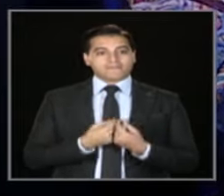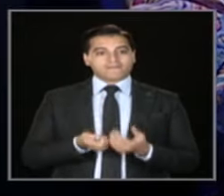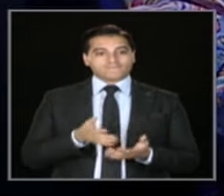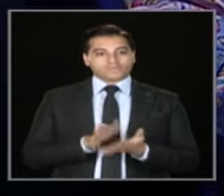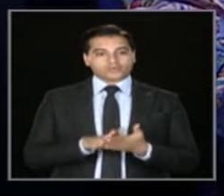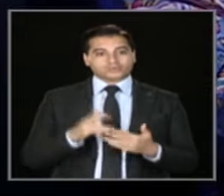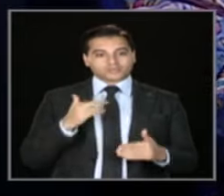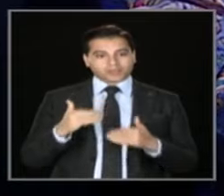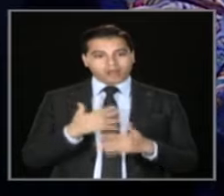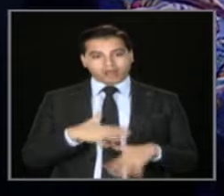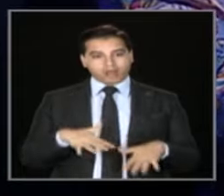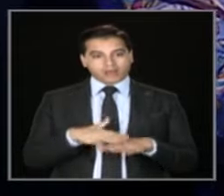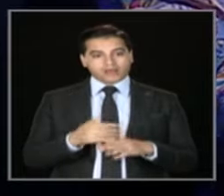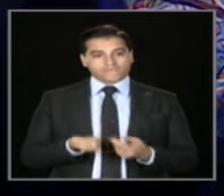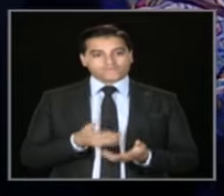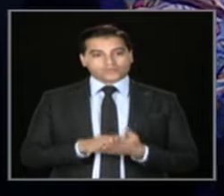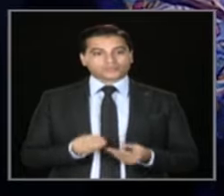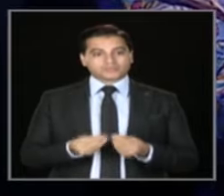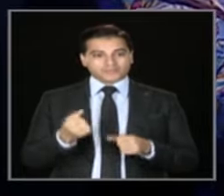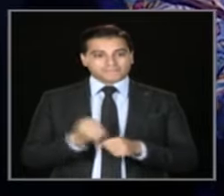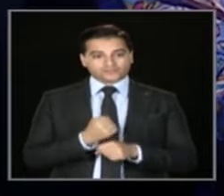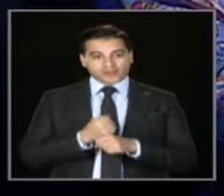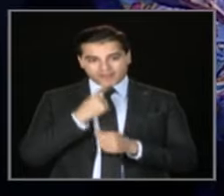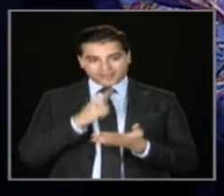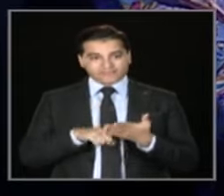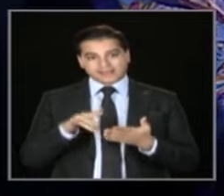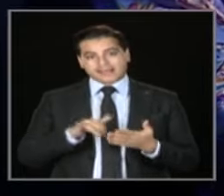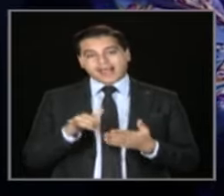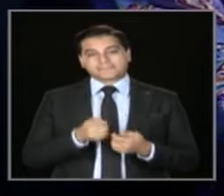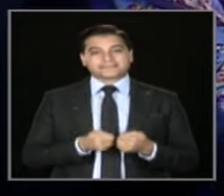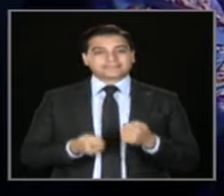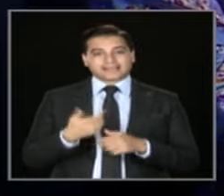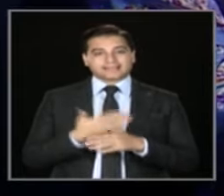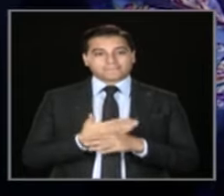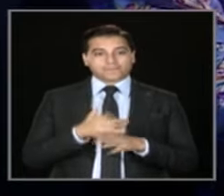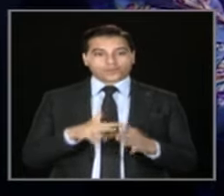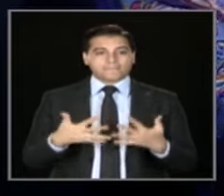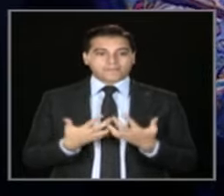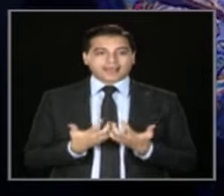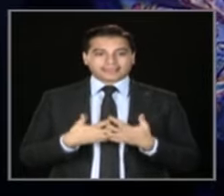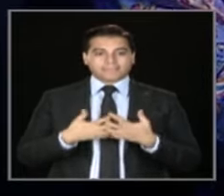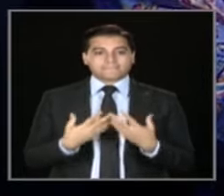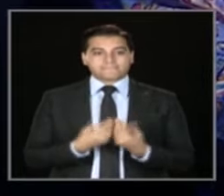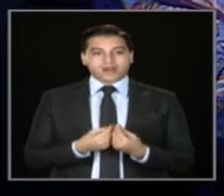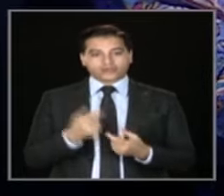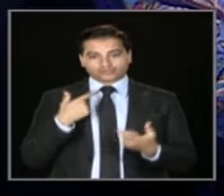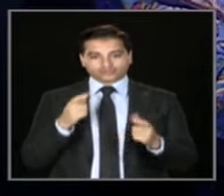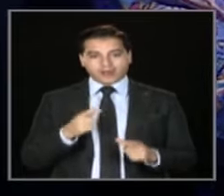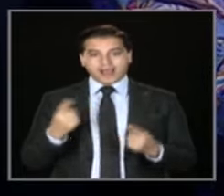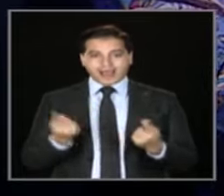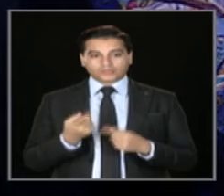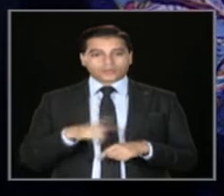للاشخاص من ذو الاعاقه ان هم يشتغلوا بالفعل دي اهم حاجه وان هم يبقى في دمك ما بينهم وما بين الاشخاص